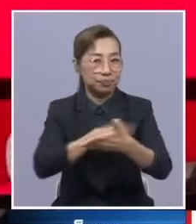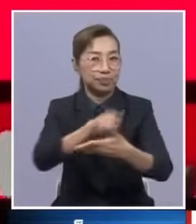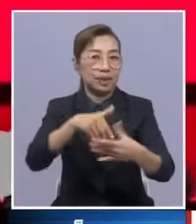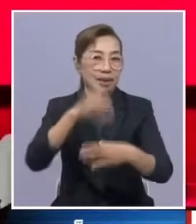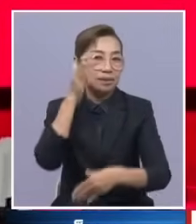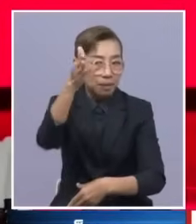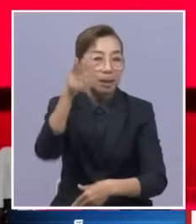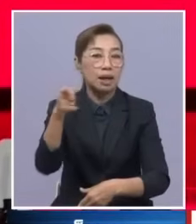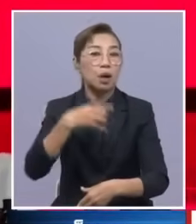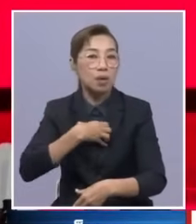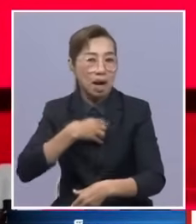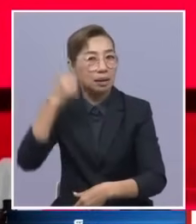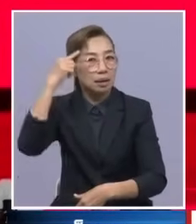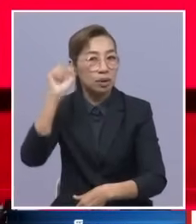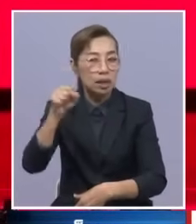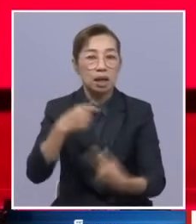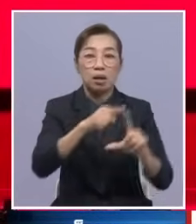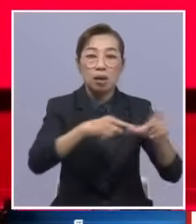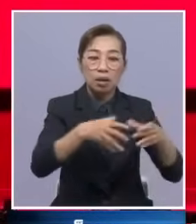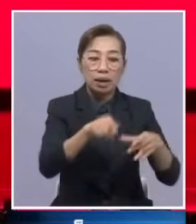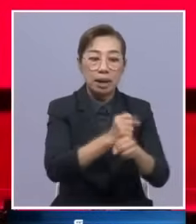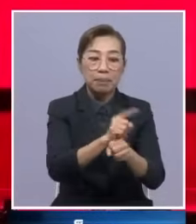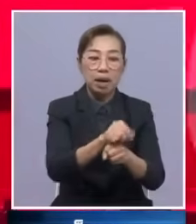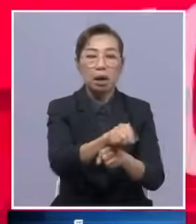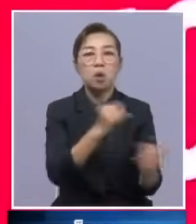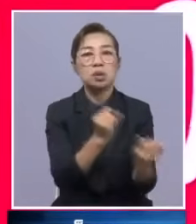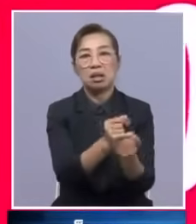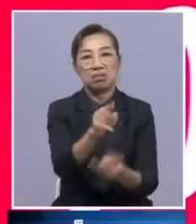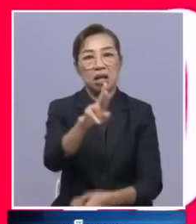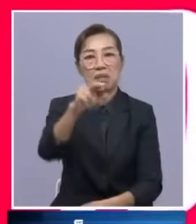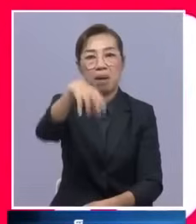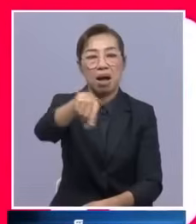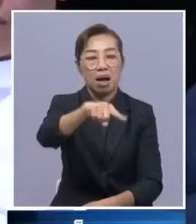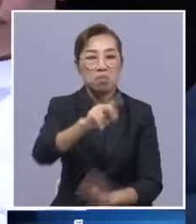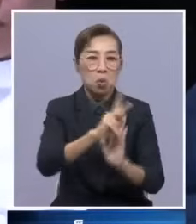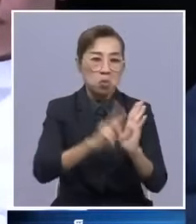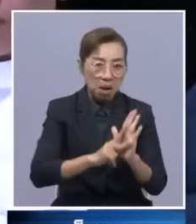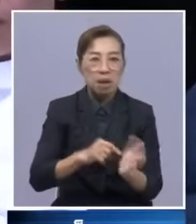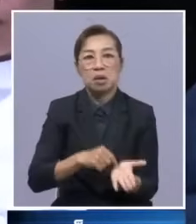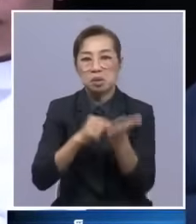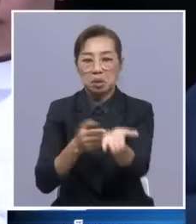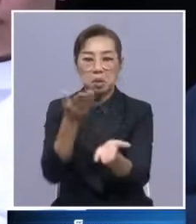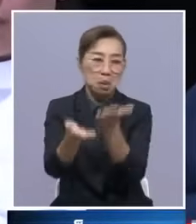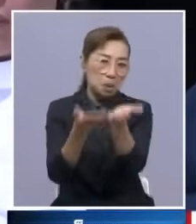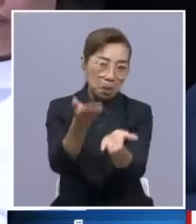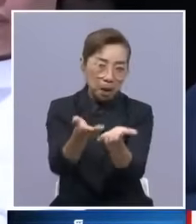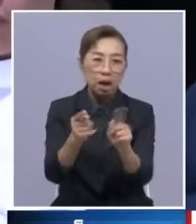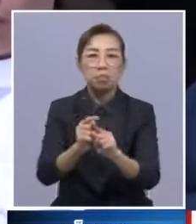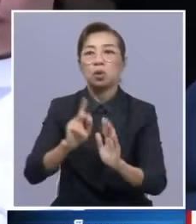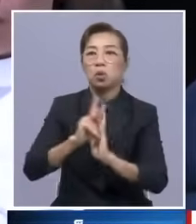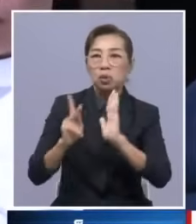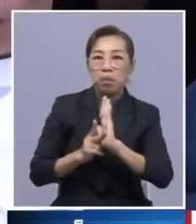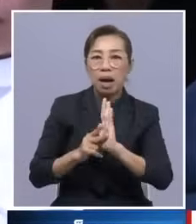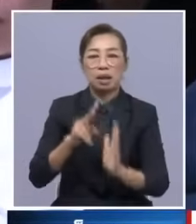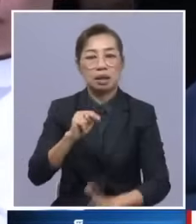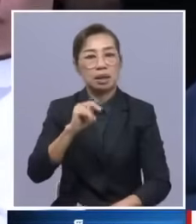ในส่วนของพรรคก้าวไกลครับเขาก็เดินเกมในสภาตามที่ตัวเองถนัดนะฮะเสนอกฎหมายต่างๆร่างพรบ.นิรโทษกรรมก็เป็นห